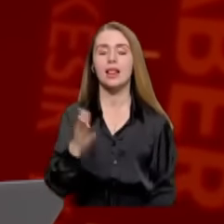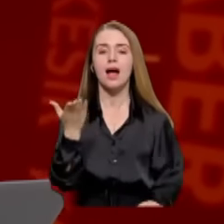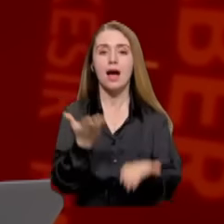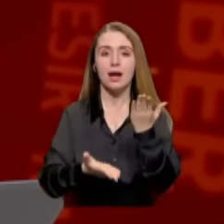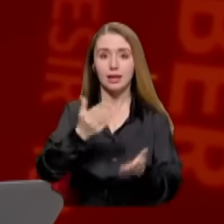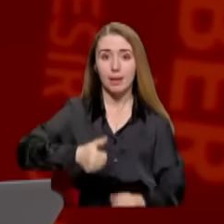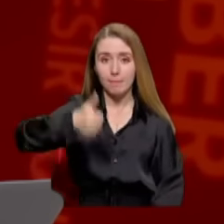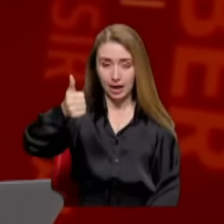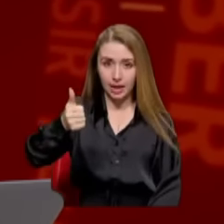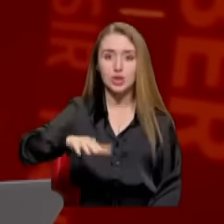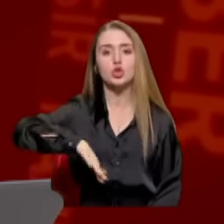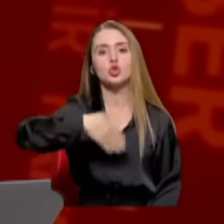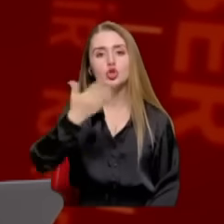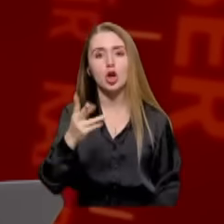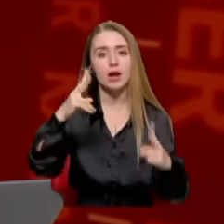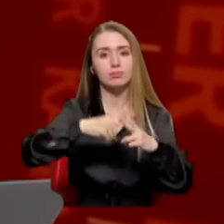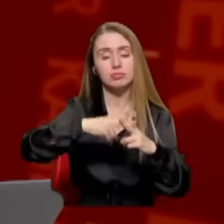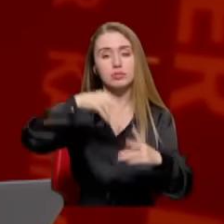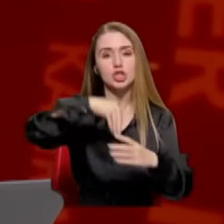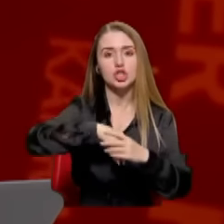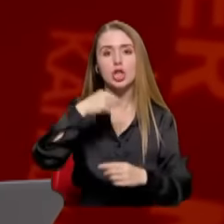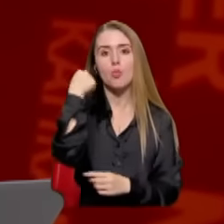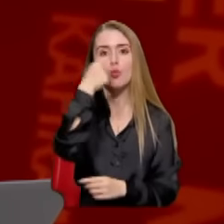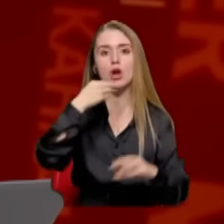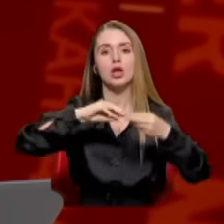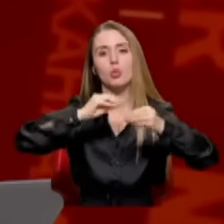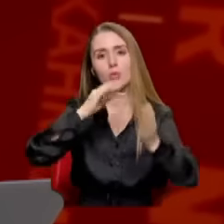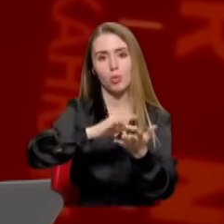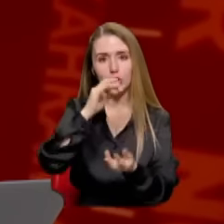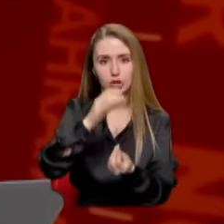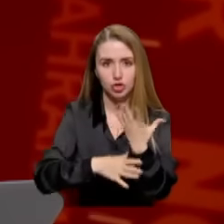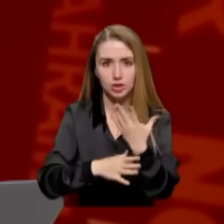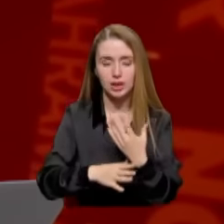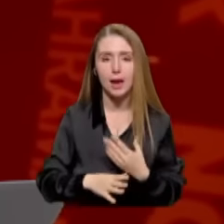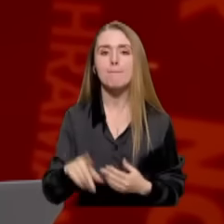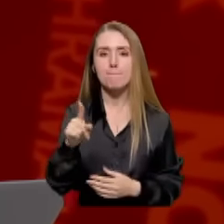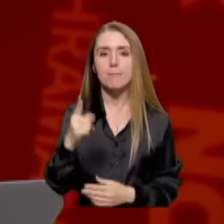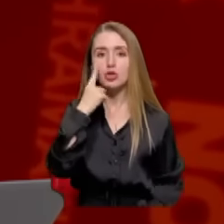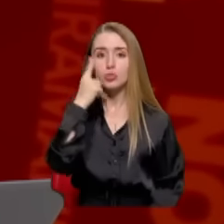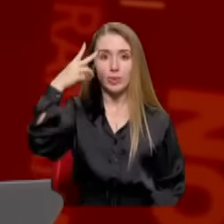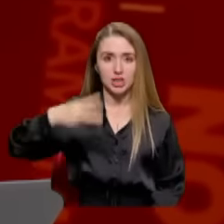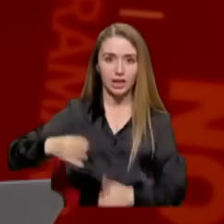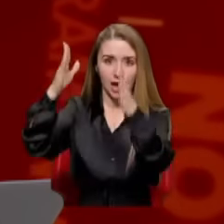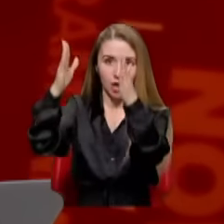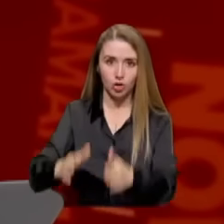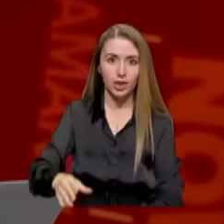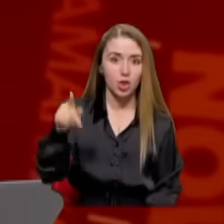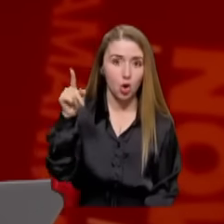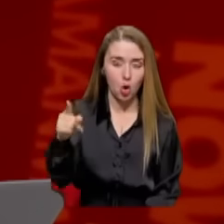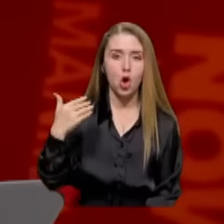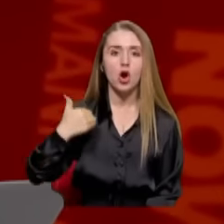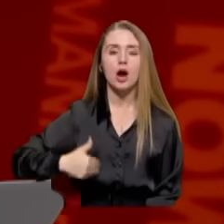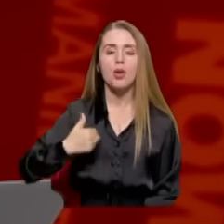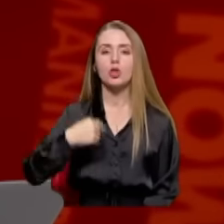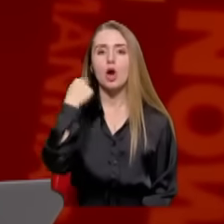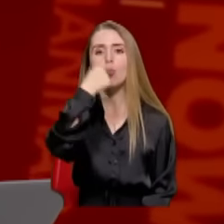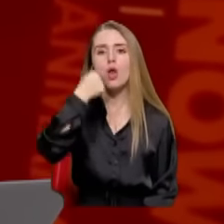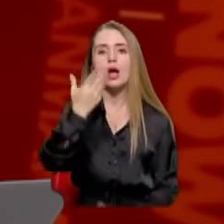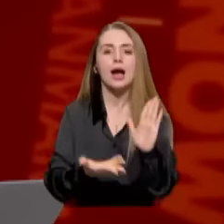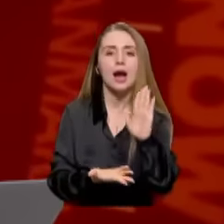Adalet Bakanlığı'nın ardından emniyette de mülakat skandalı ortaya çıktı. Bizzat Cumhurbaşkanı Erdoğan kamuda